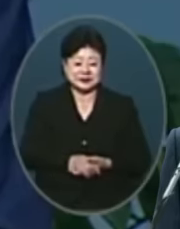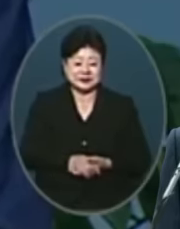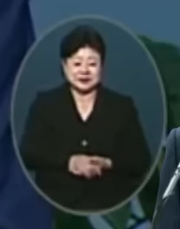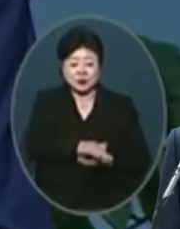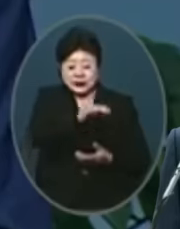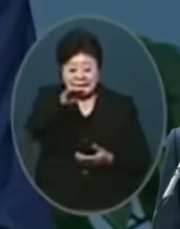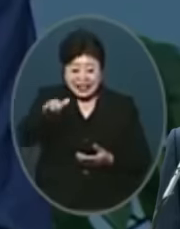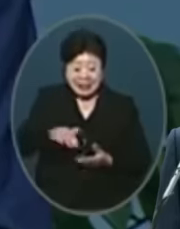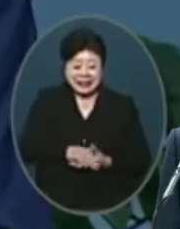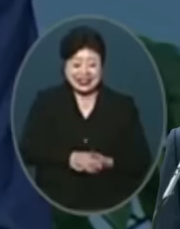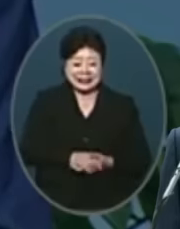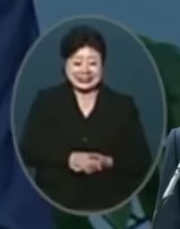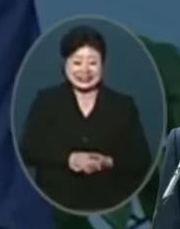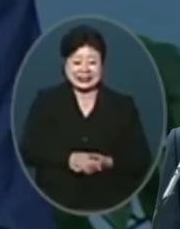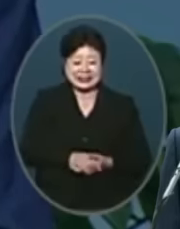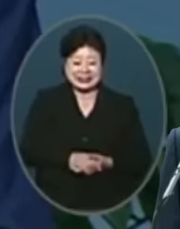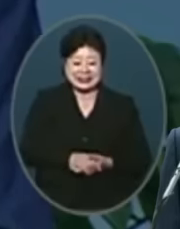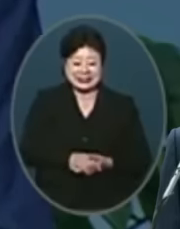우리가